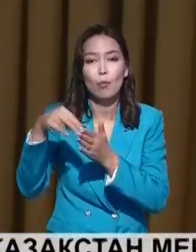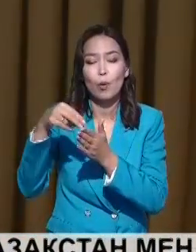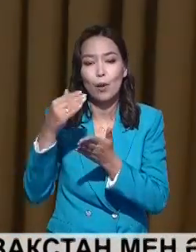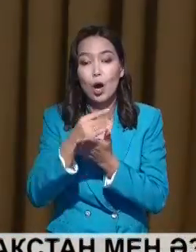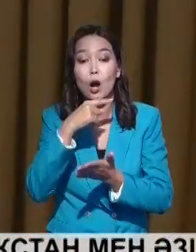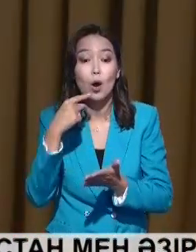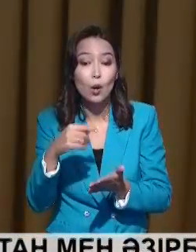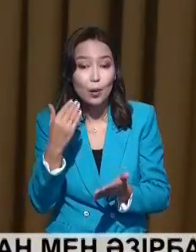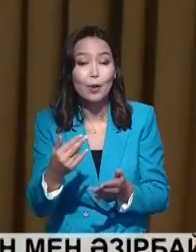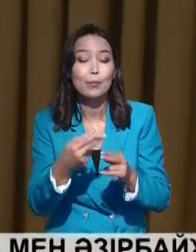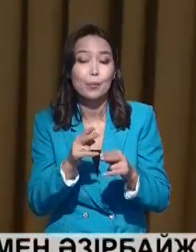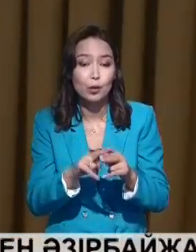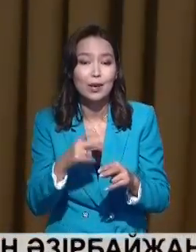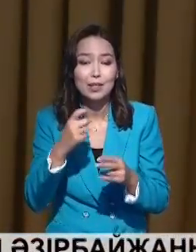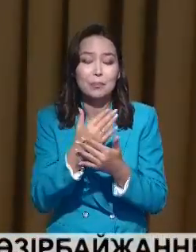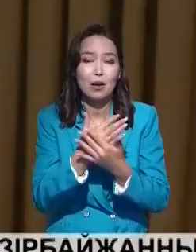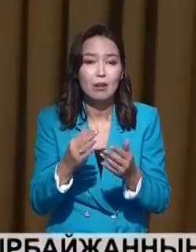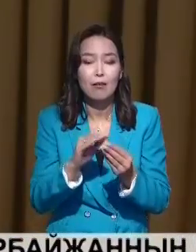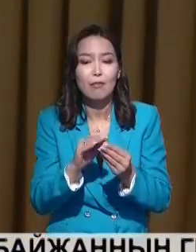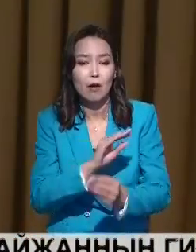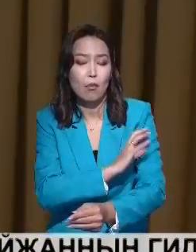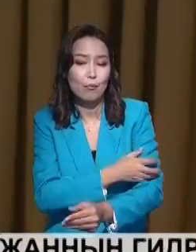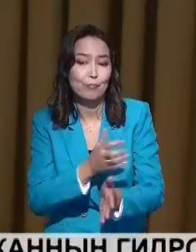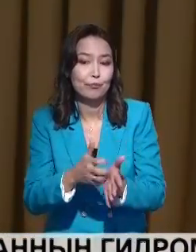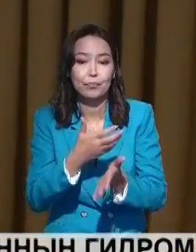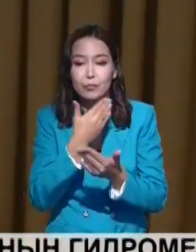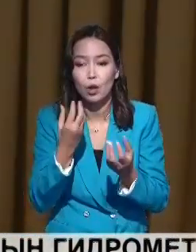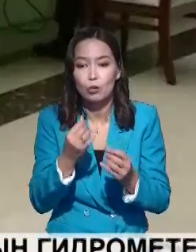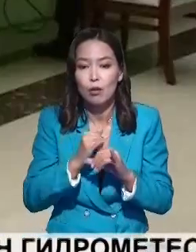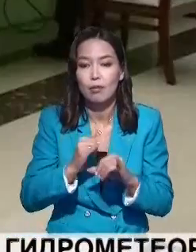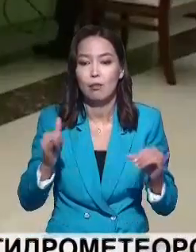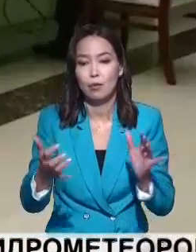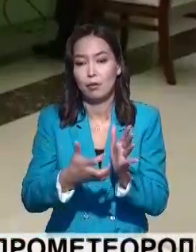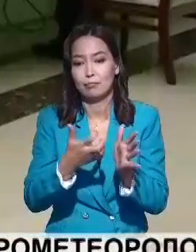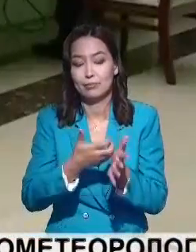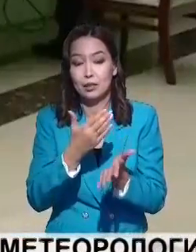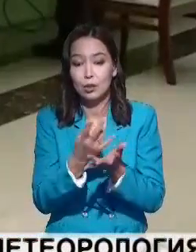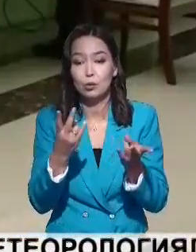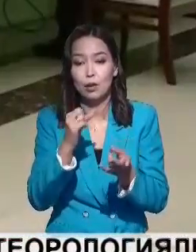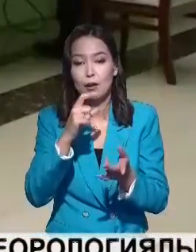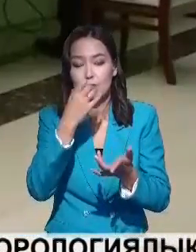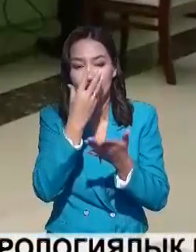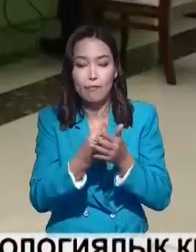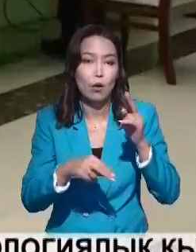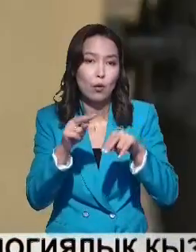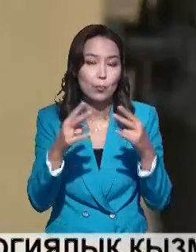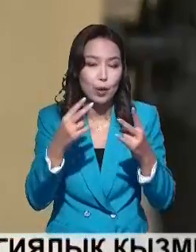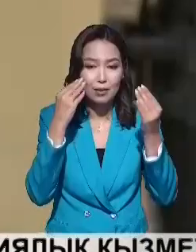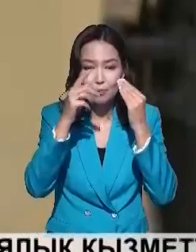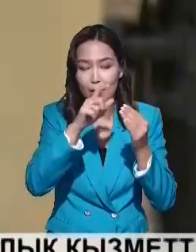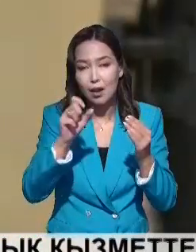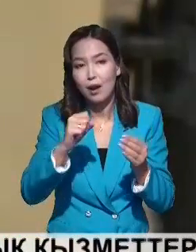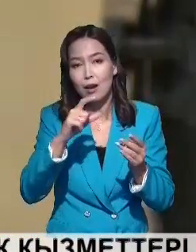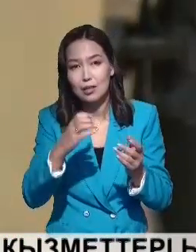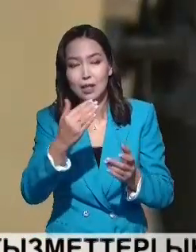ашылған кей зауыттар тұрақты қуат көз болмағандықтан ары қарай дами алмай отыр. Сарапшы Евгений Ермаковтың айтуынша, атом